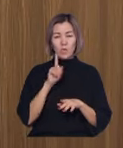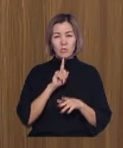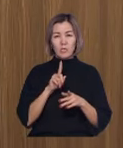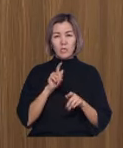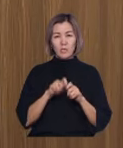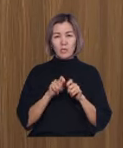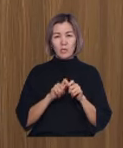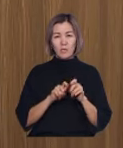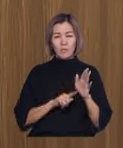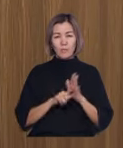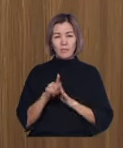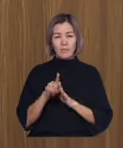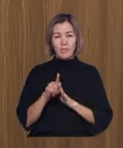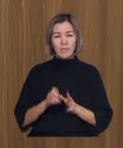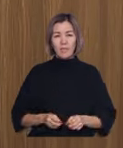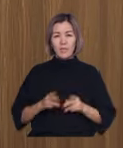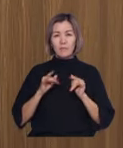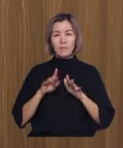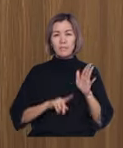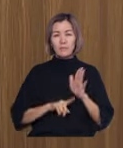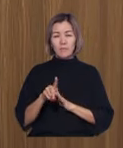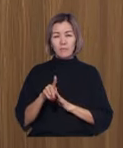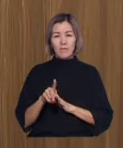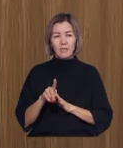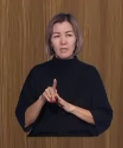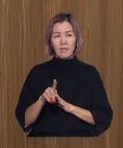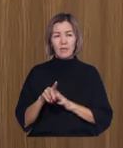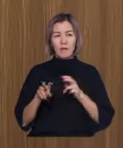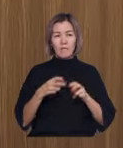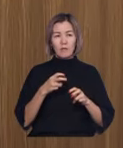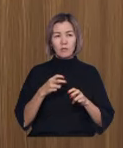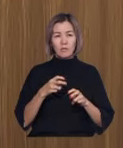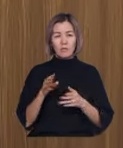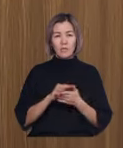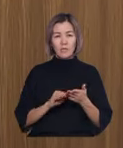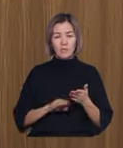алынды. Сонымен бірге оған жол қозғалыс ережелерін бұзған үшін әкімшілік